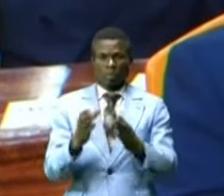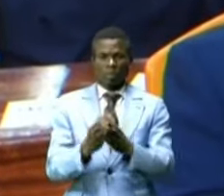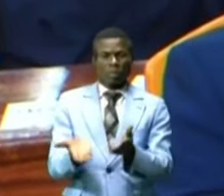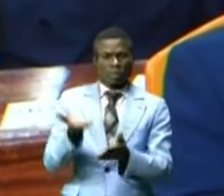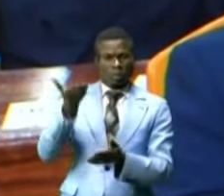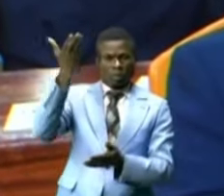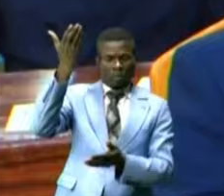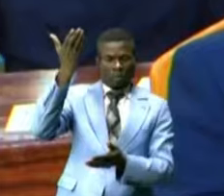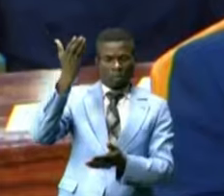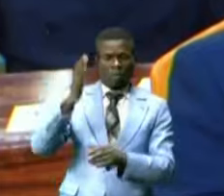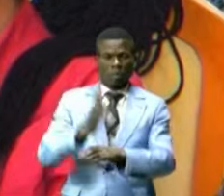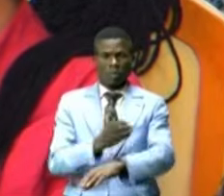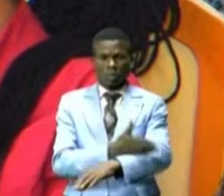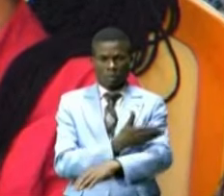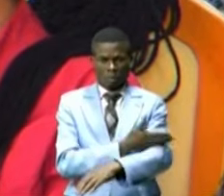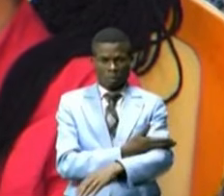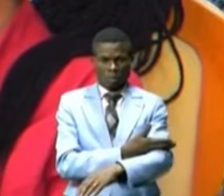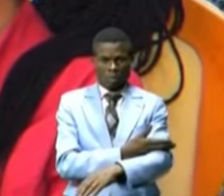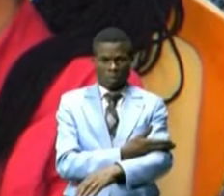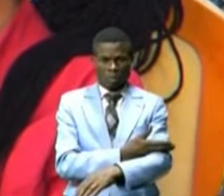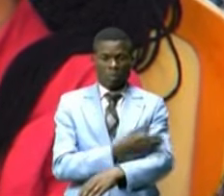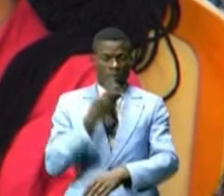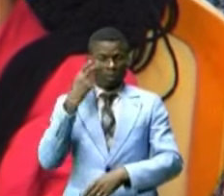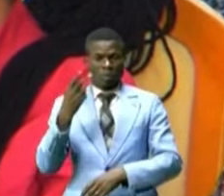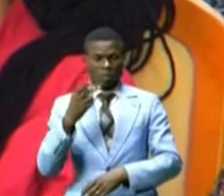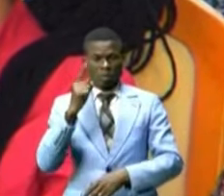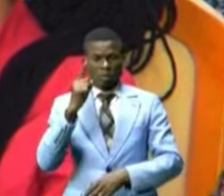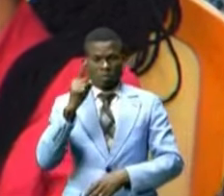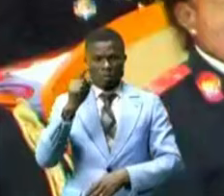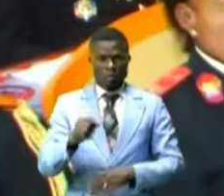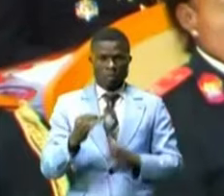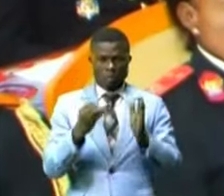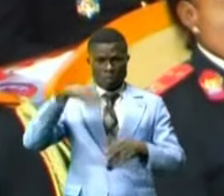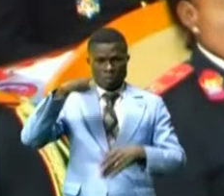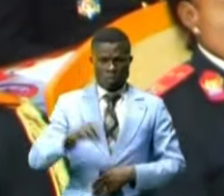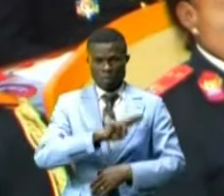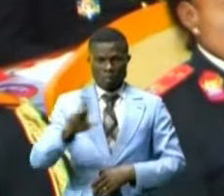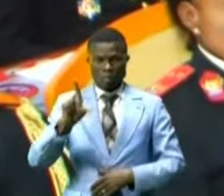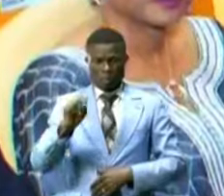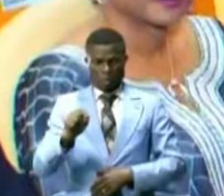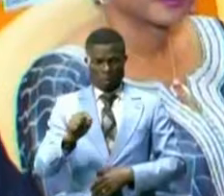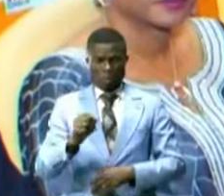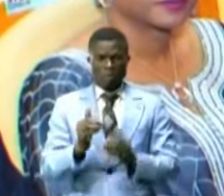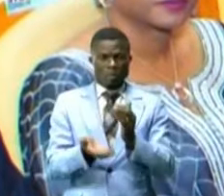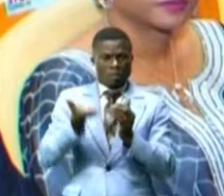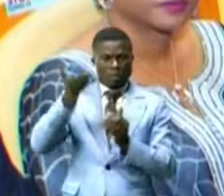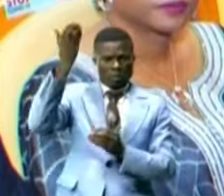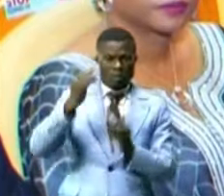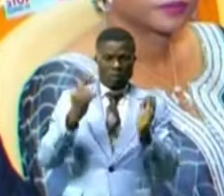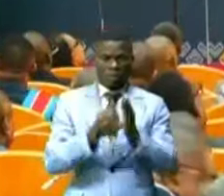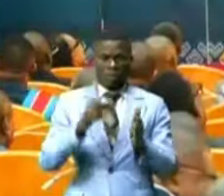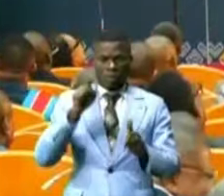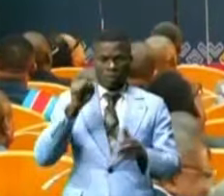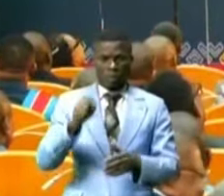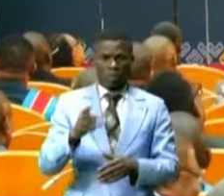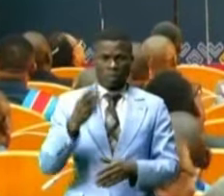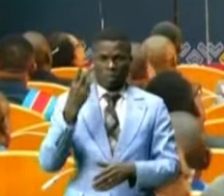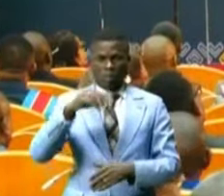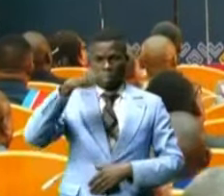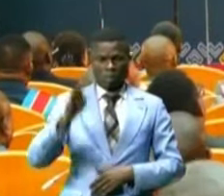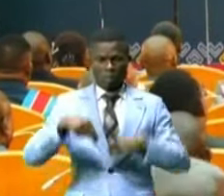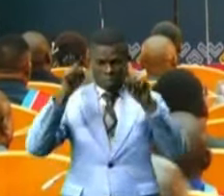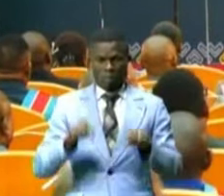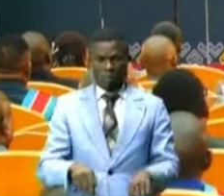l'augmentation du taux de croissance qui est estimé à 1,7% en 2020 et passé à 6,2% au milieu de l'année en